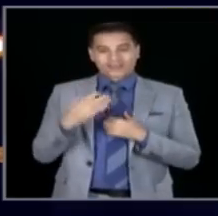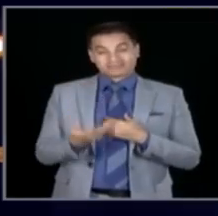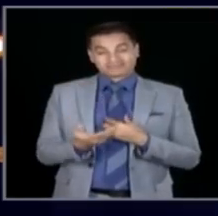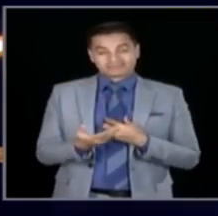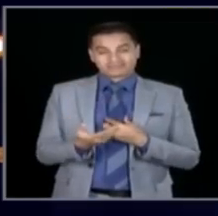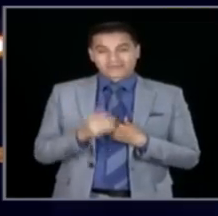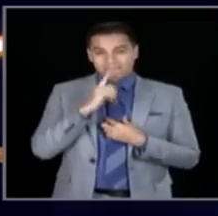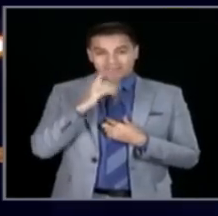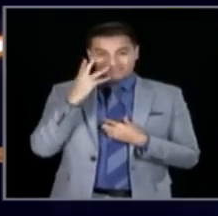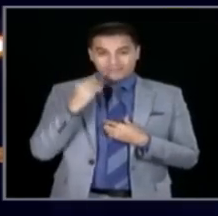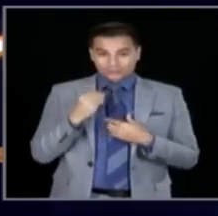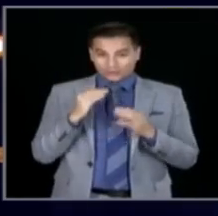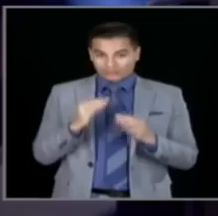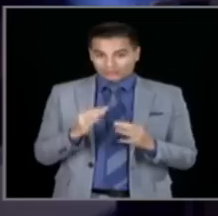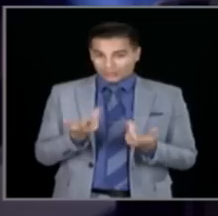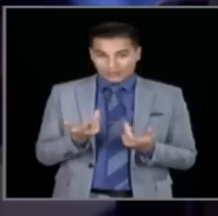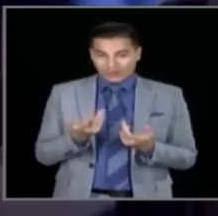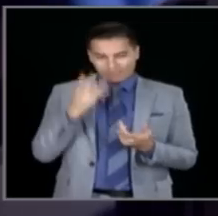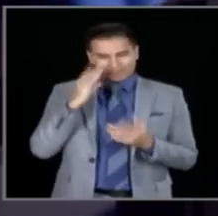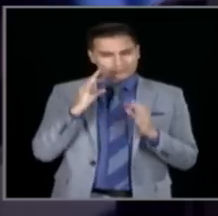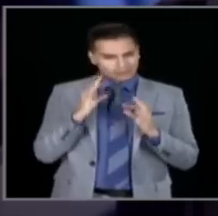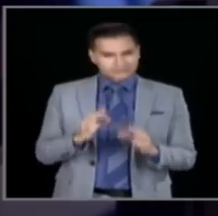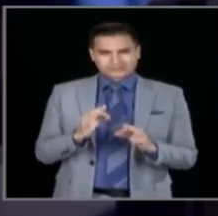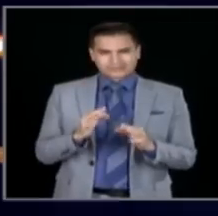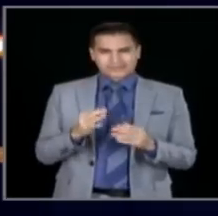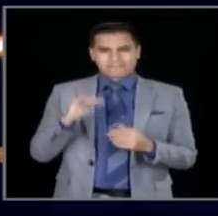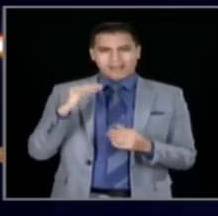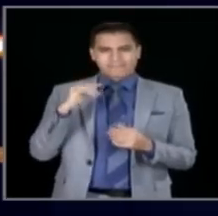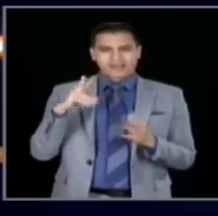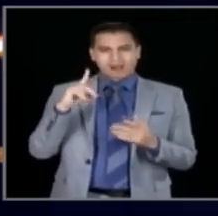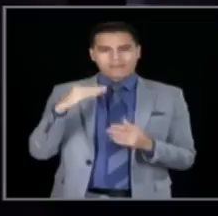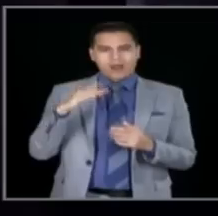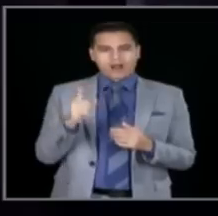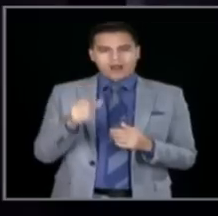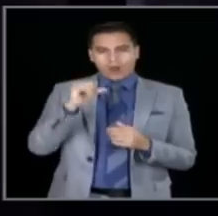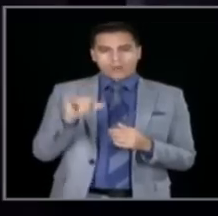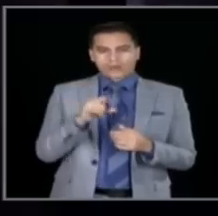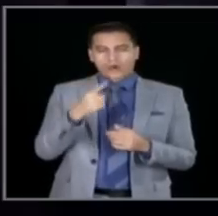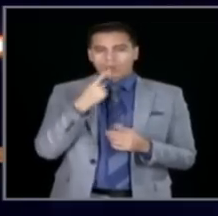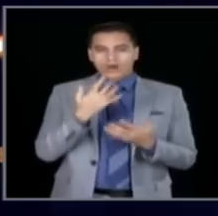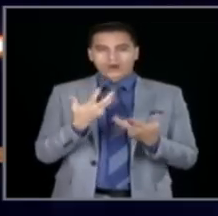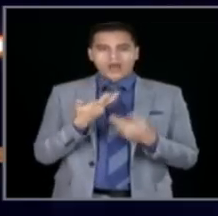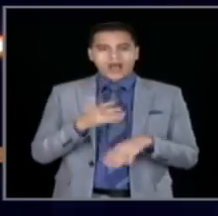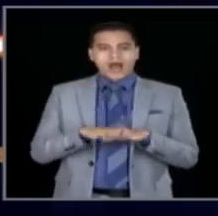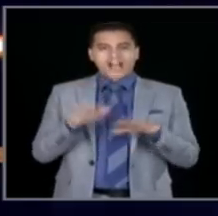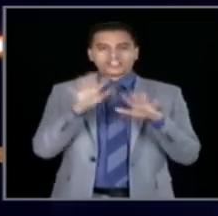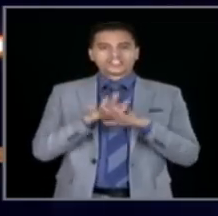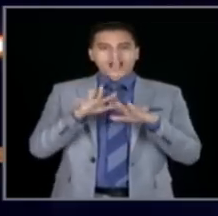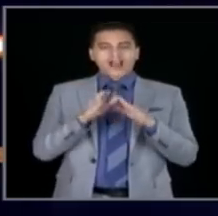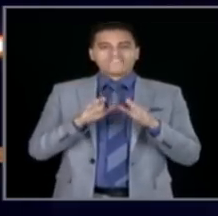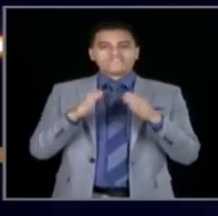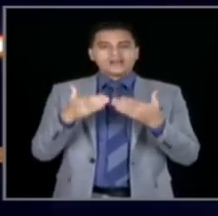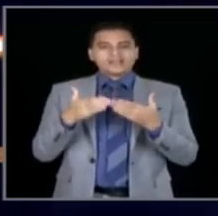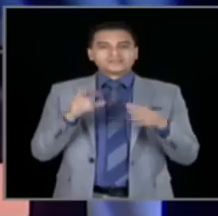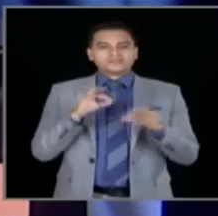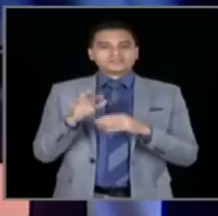متوتره بس مش مبسوطه. لا مبسوطه. محمد البحراوي، ازيك يا محمد؟ ايه الاخبار؟ احكي لي بقى تشكيله الفريق كده جت